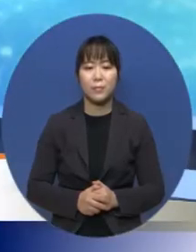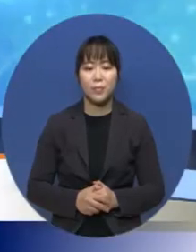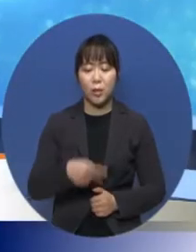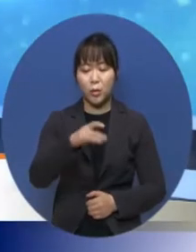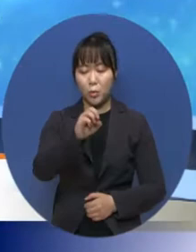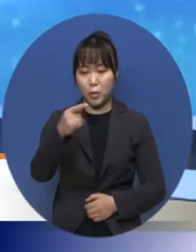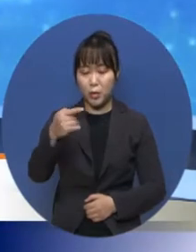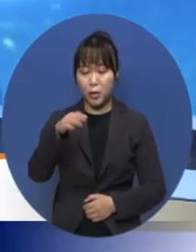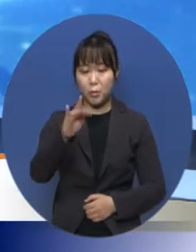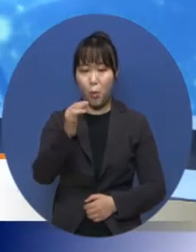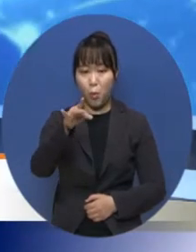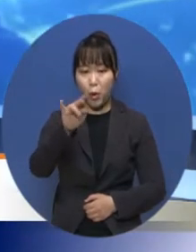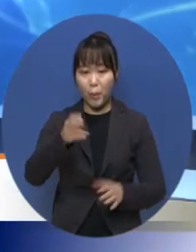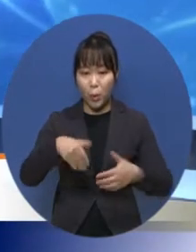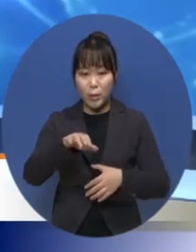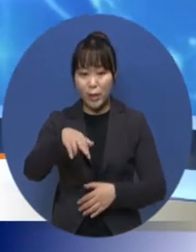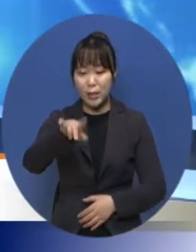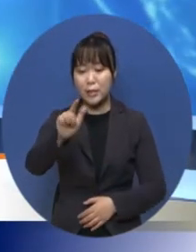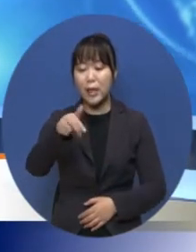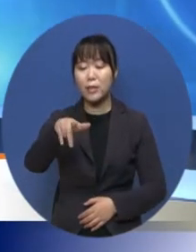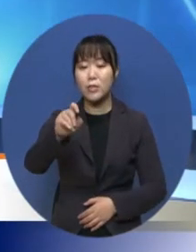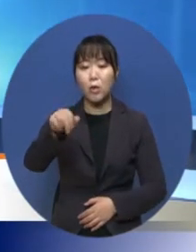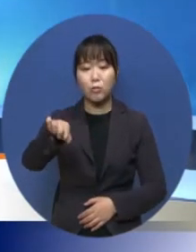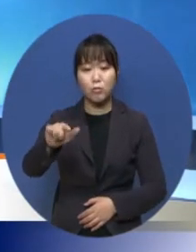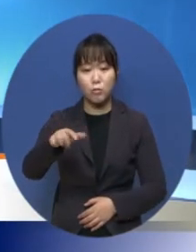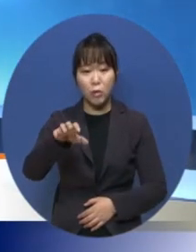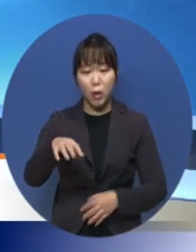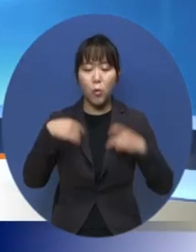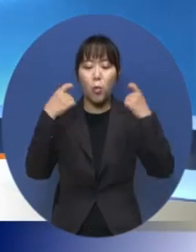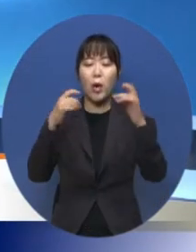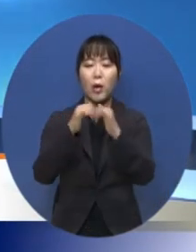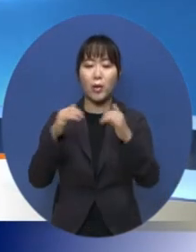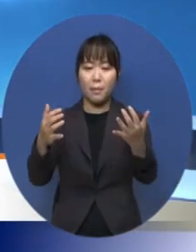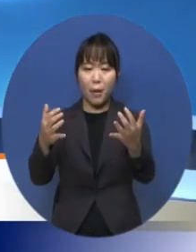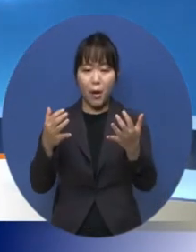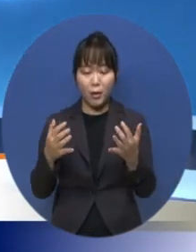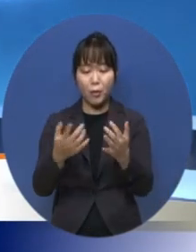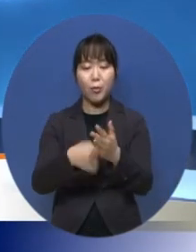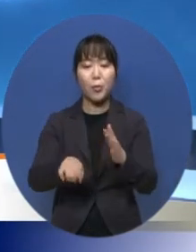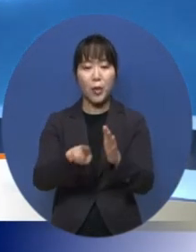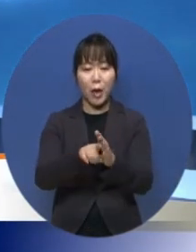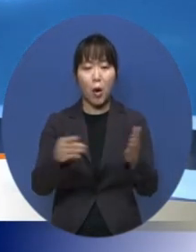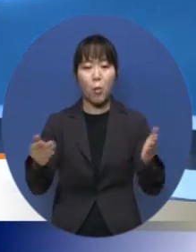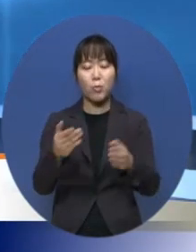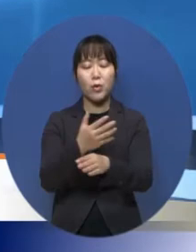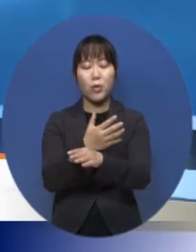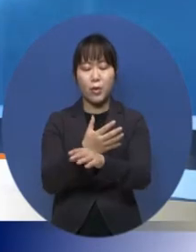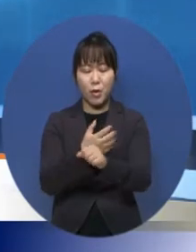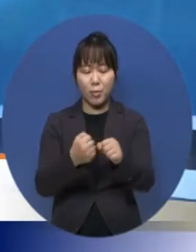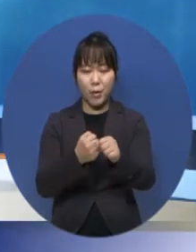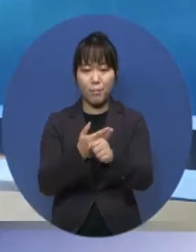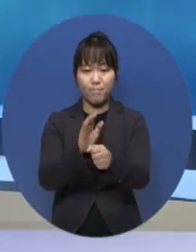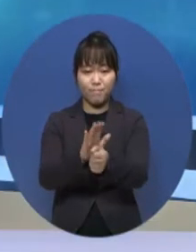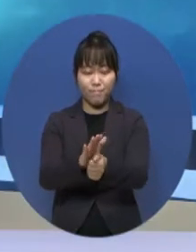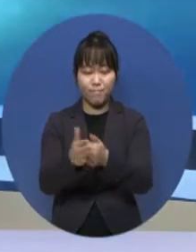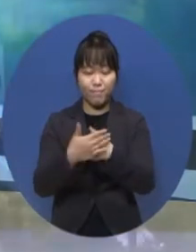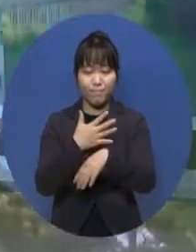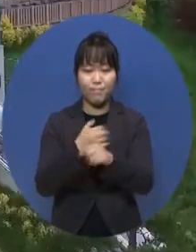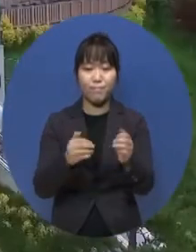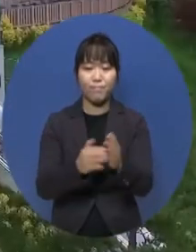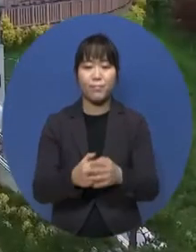동의보감의 고장 산청군이 관광객 유치를 위한 업무 협약을 체결했습니다. 이영춘 기자입니다.